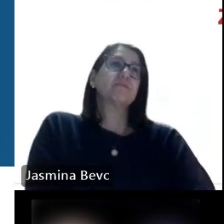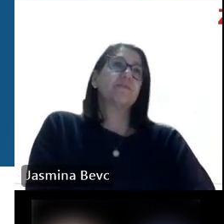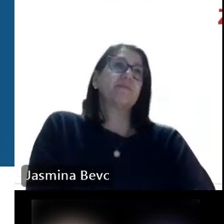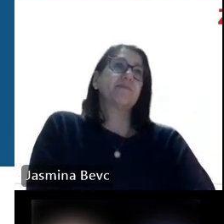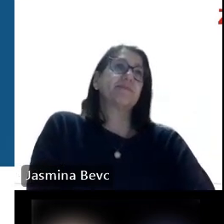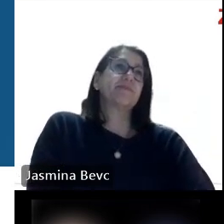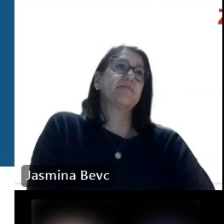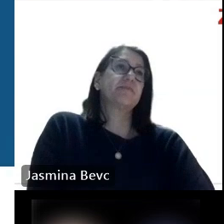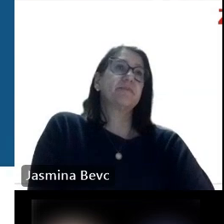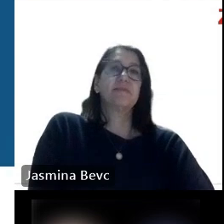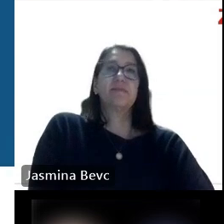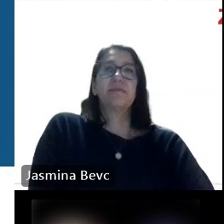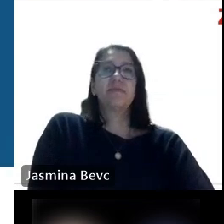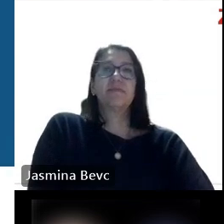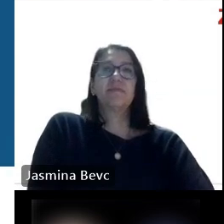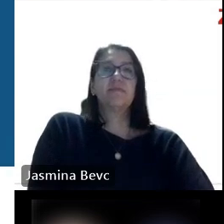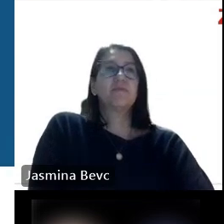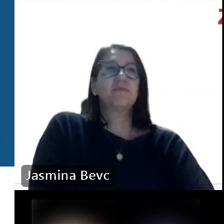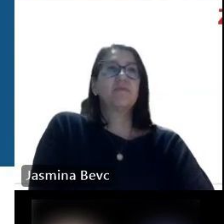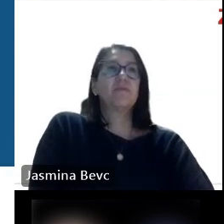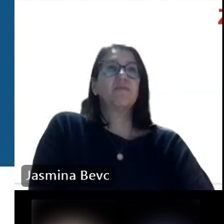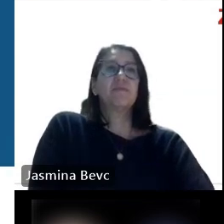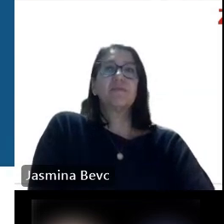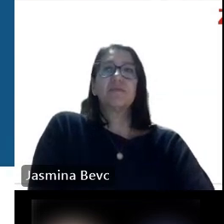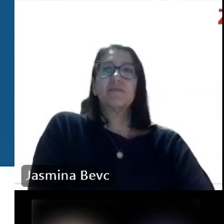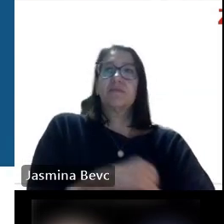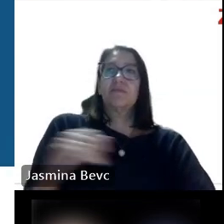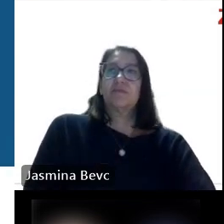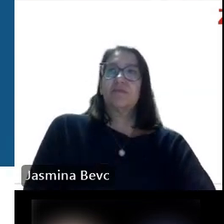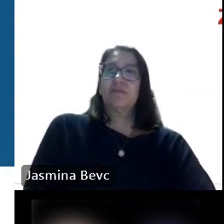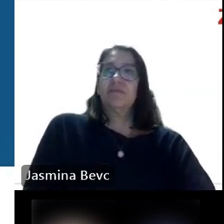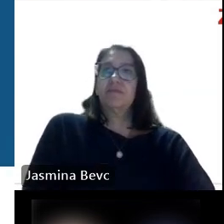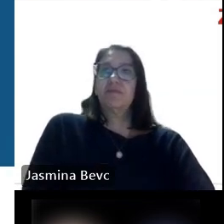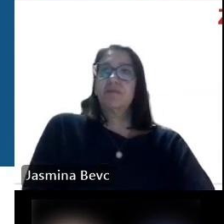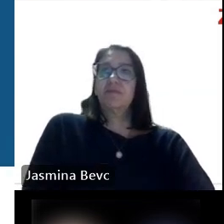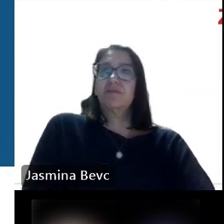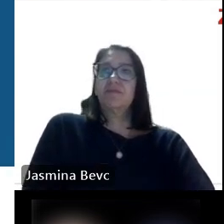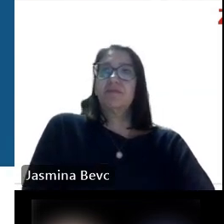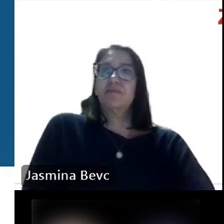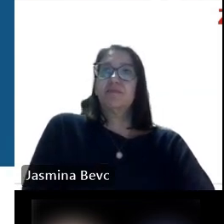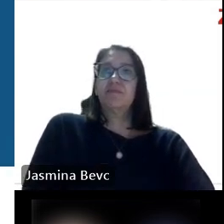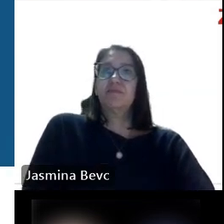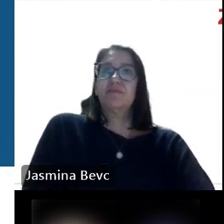prodajajo toplotne črpalke, treba pozvati, da vam to zadevo dajo. Res je, da